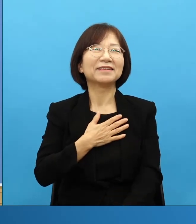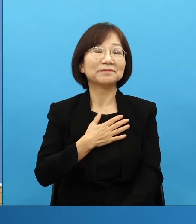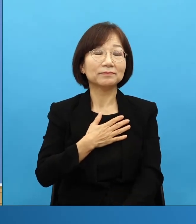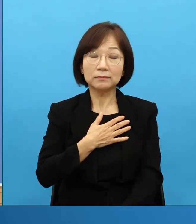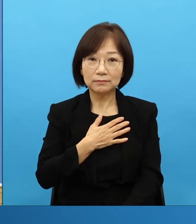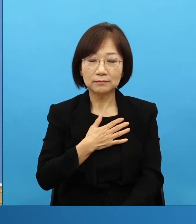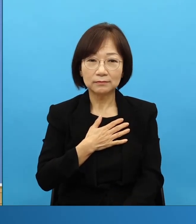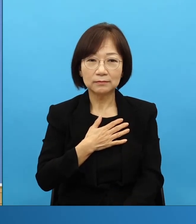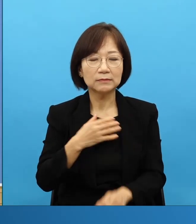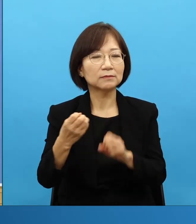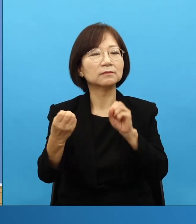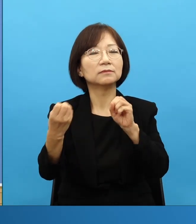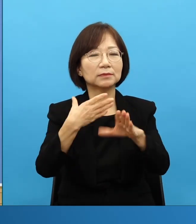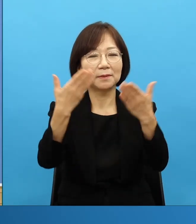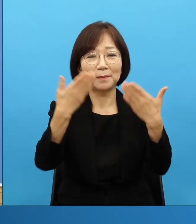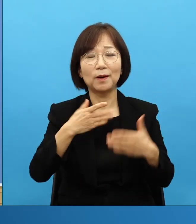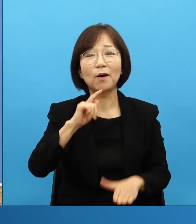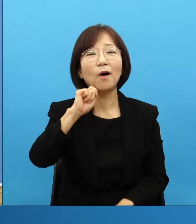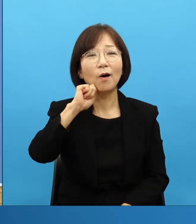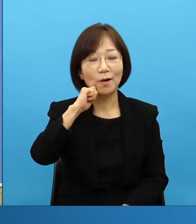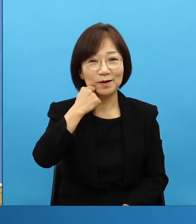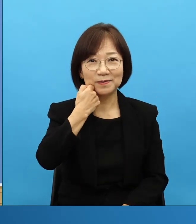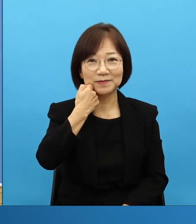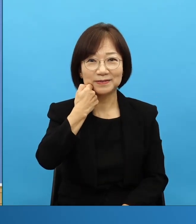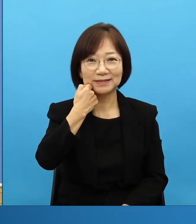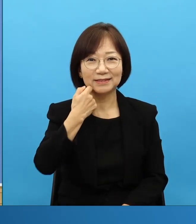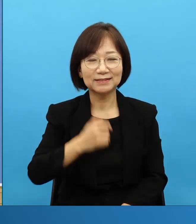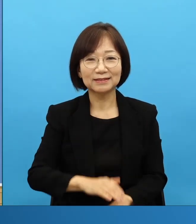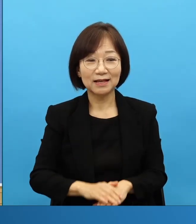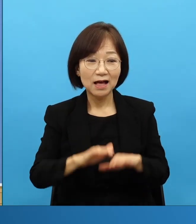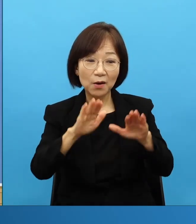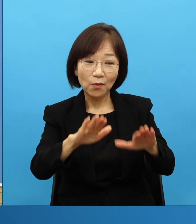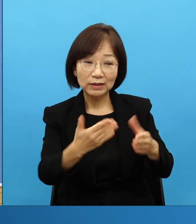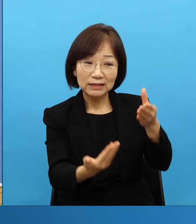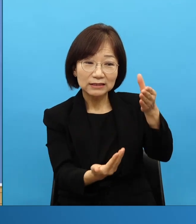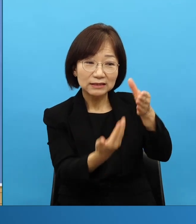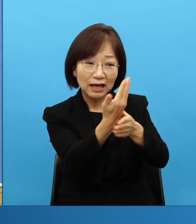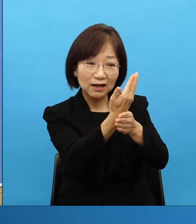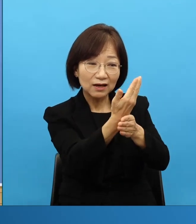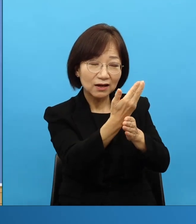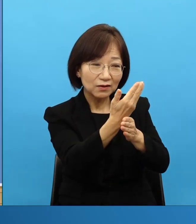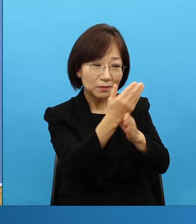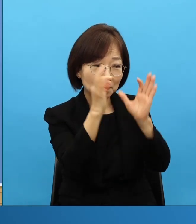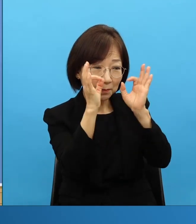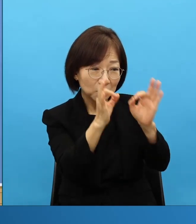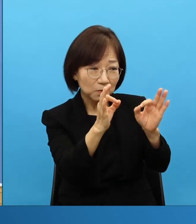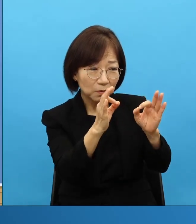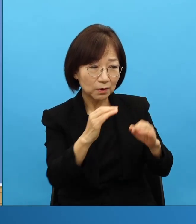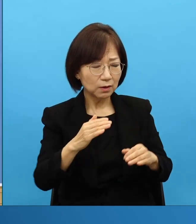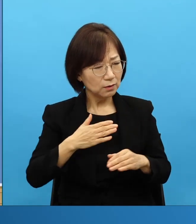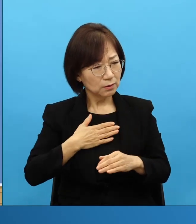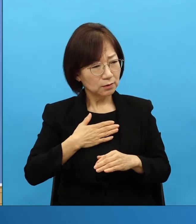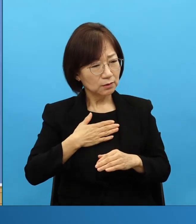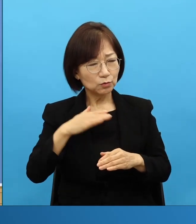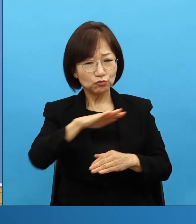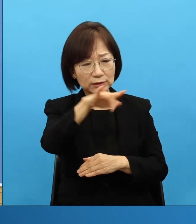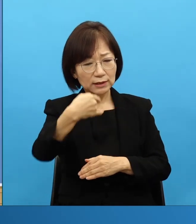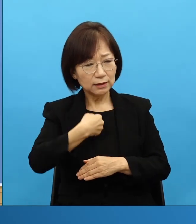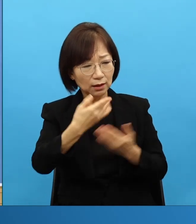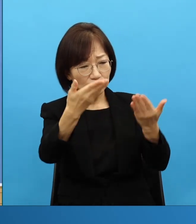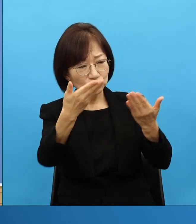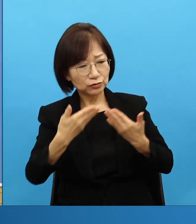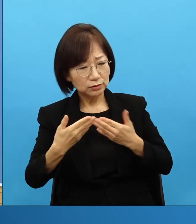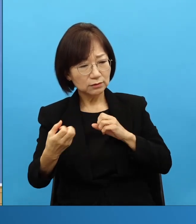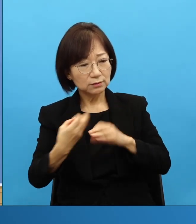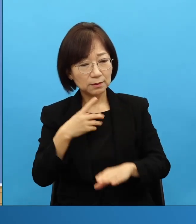However, with just that extent, you cannot 이 receive 사건 answers. 속에 우리에게 주는 응답이 뭐냐는 거거든요. The thing is that we need to think, what is the